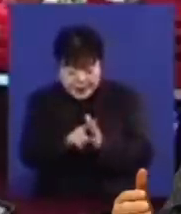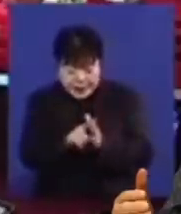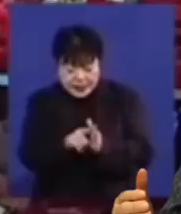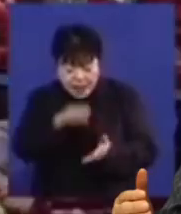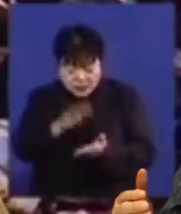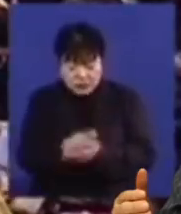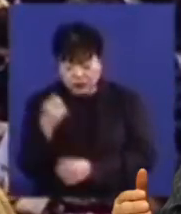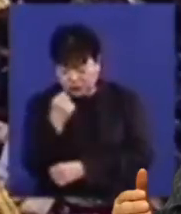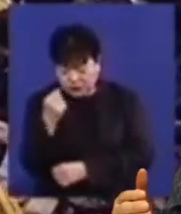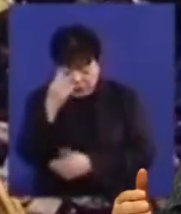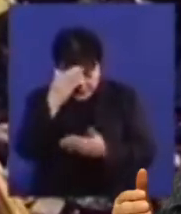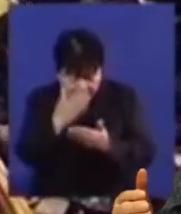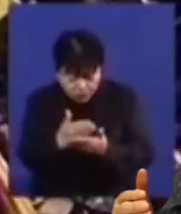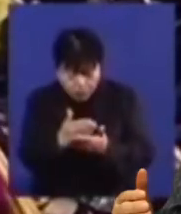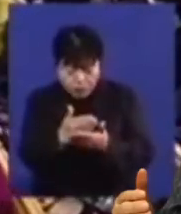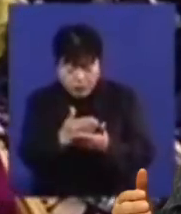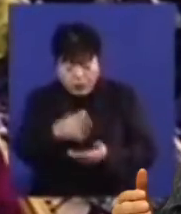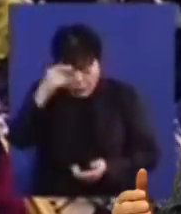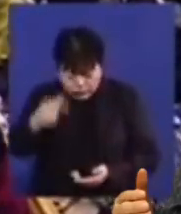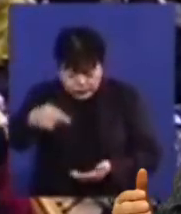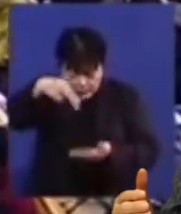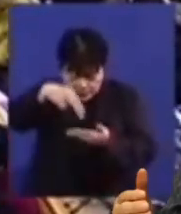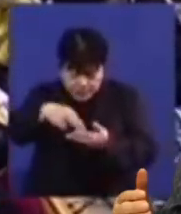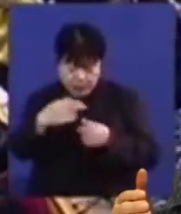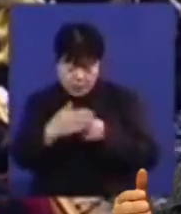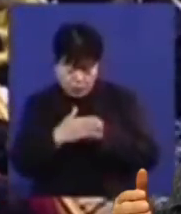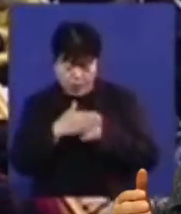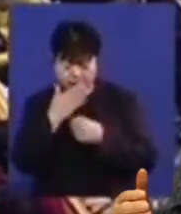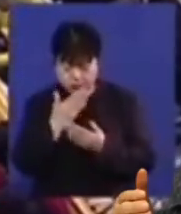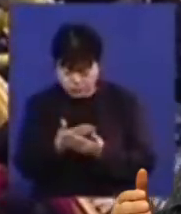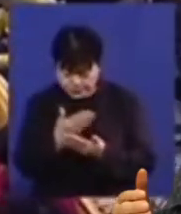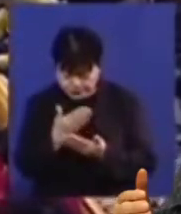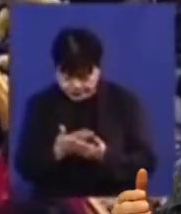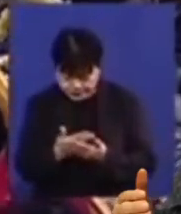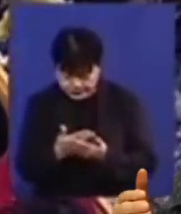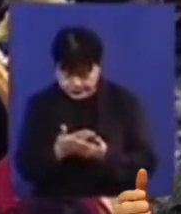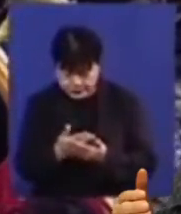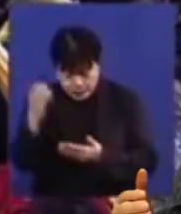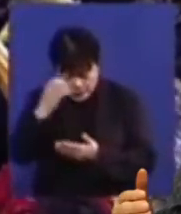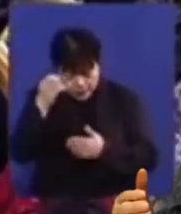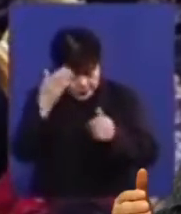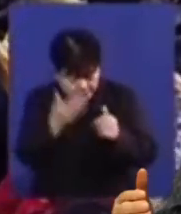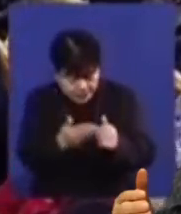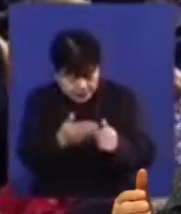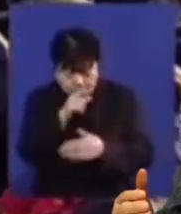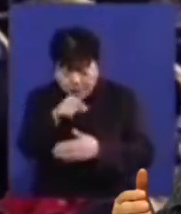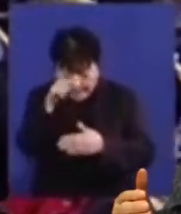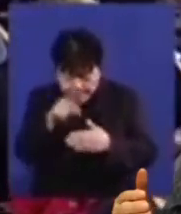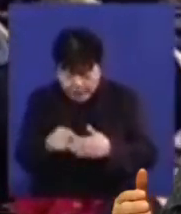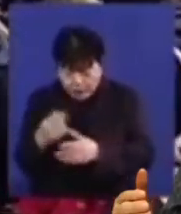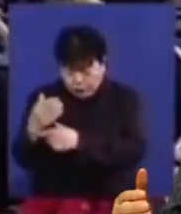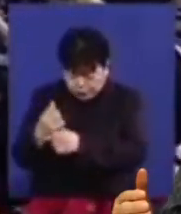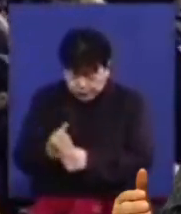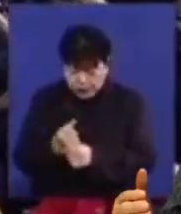뜨겁고 흔들리지 말고 굳세게 서게 도와주시옵소서. 성령께서 우리 마음을